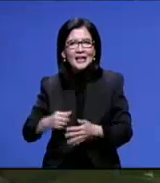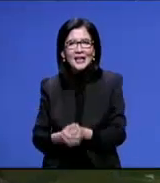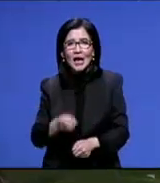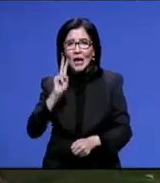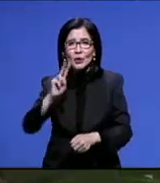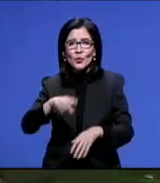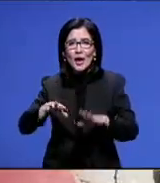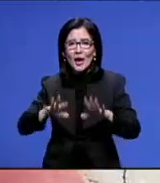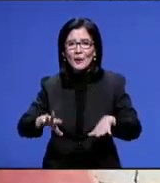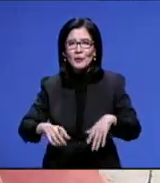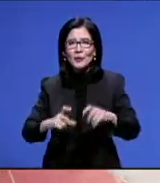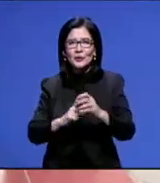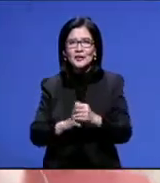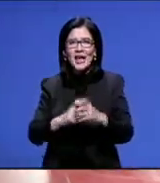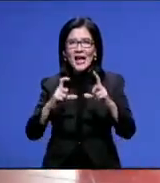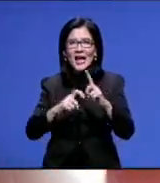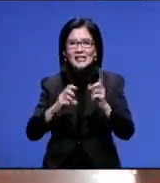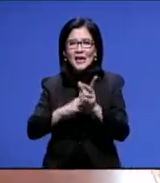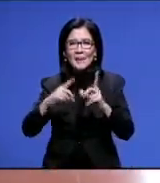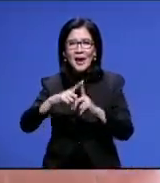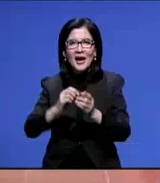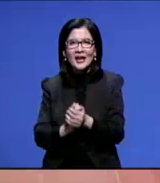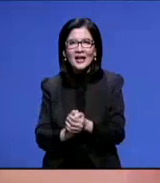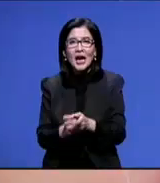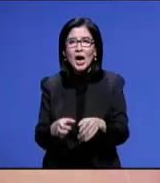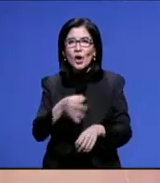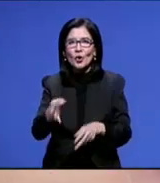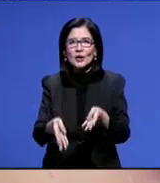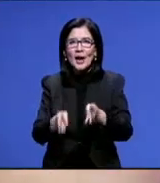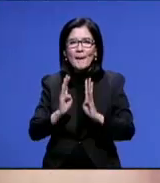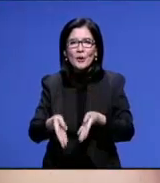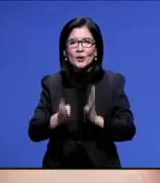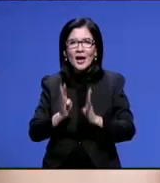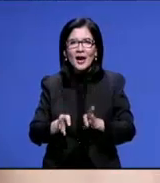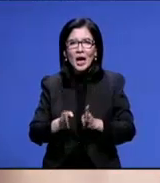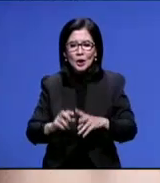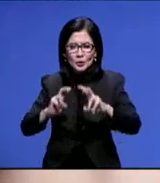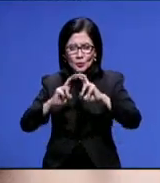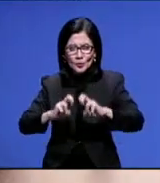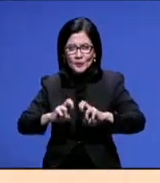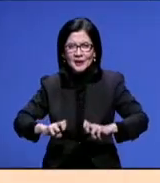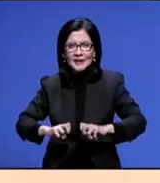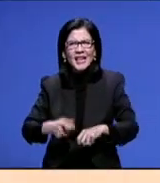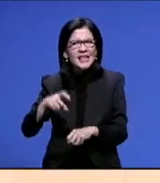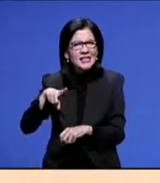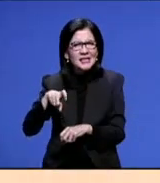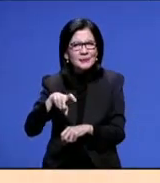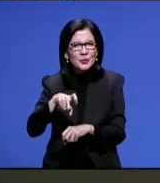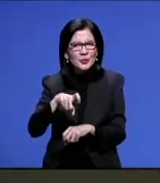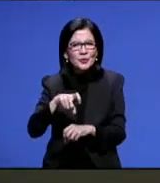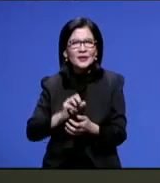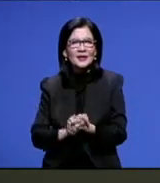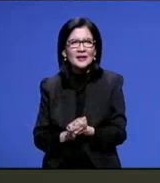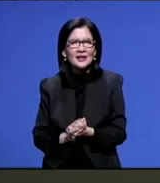siswa SMA Negeri 1 Medan Sumatera Utara memutuskan untuk melakukan penelitian terhadap serangga ini. Zahra Anissa